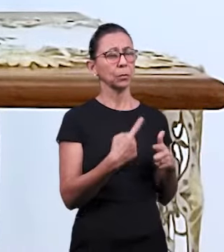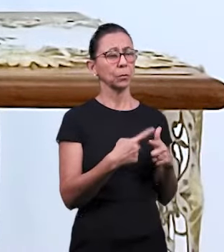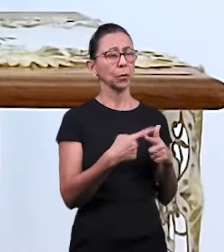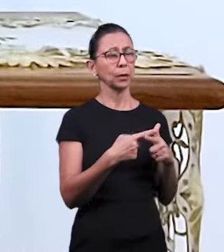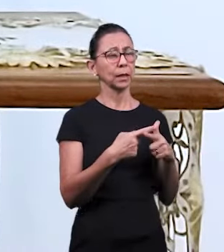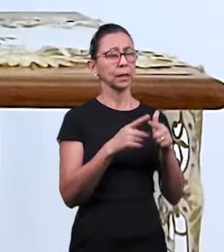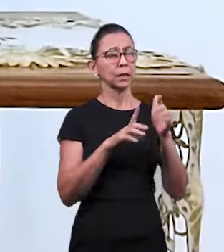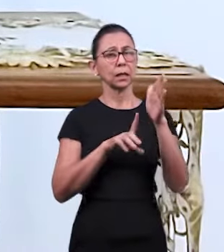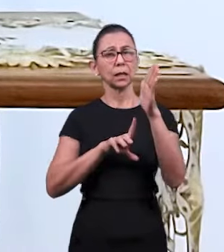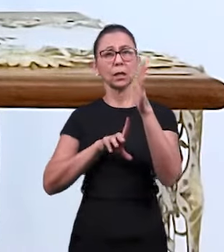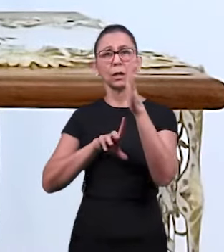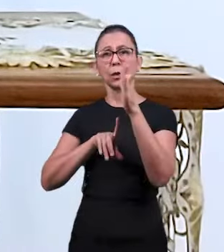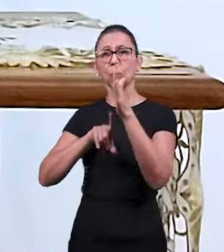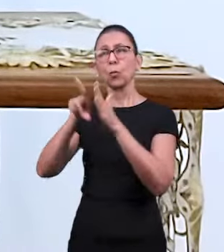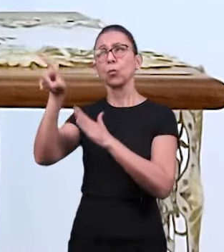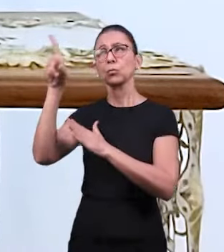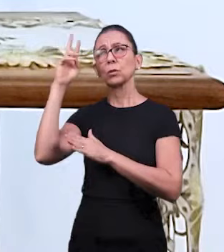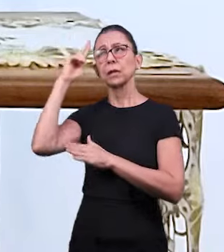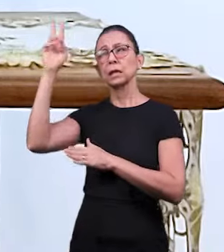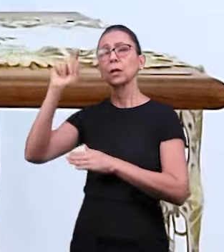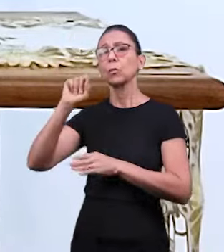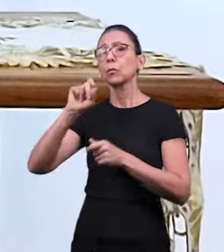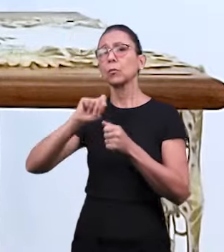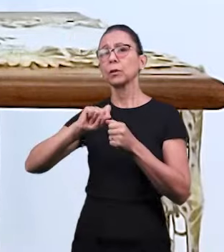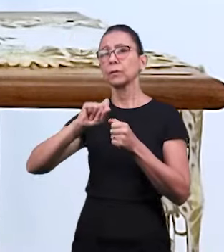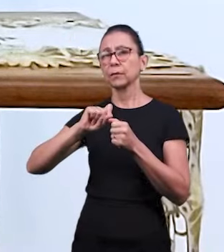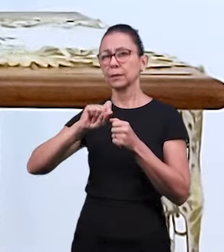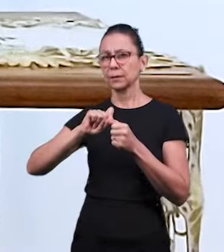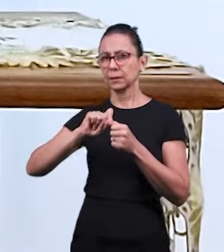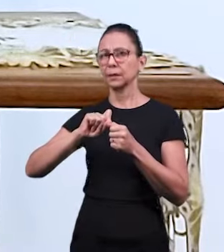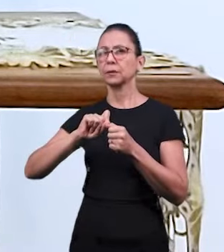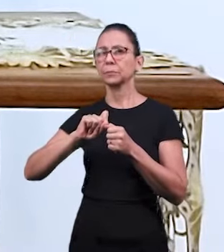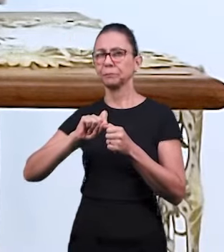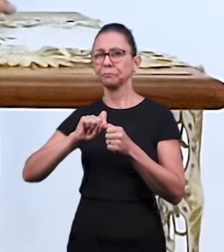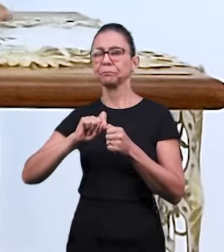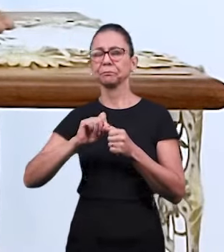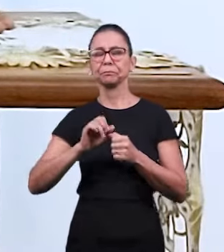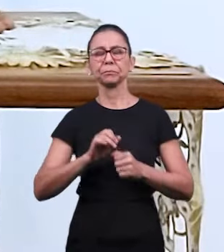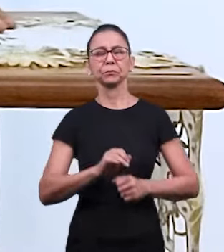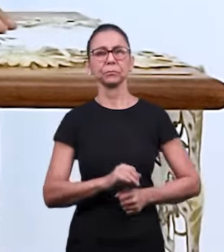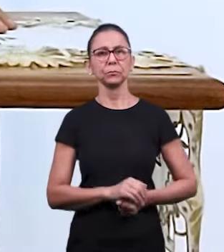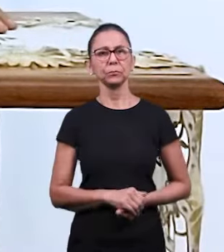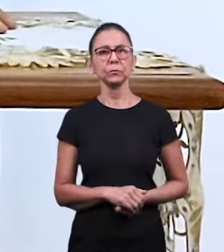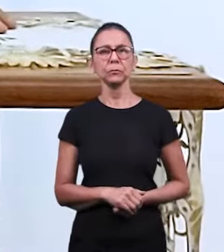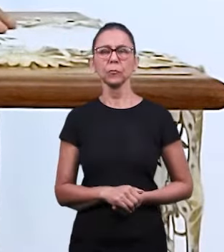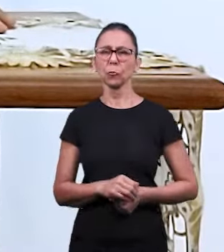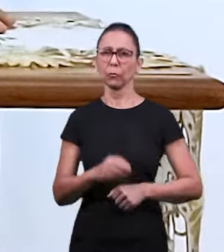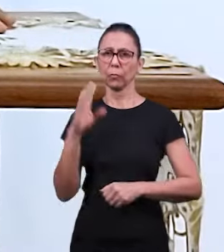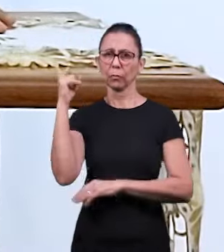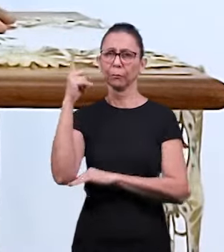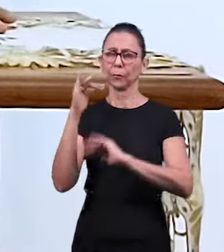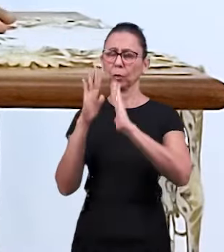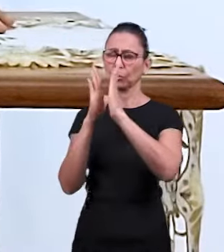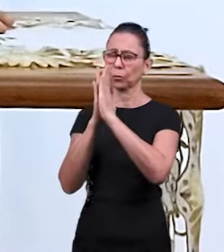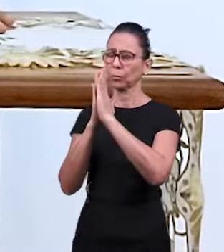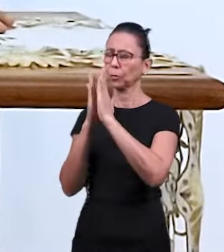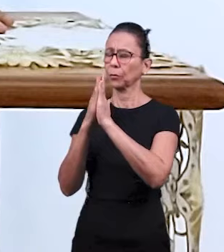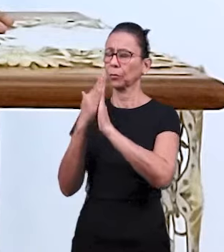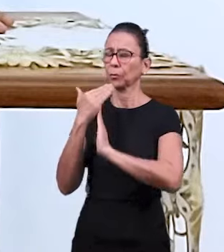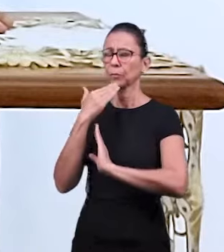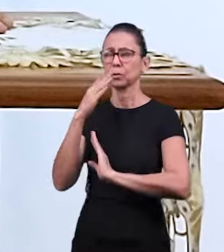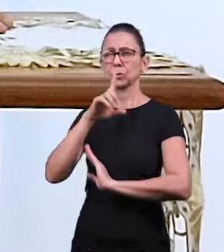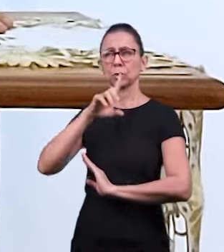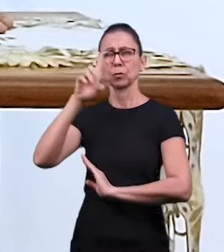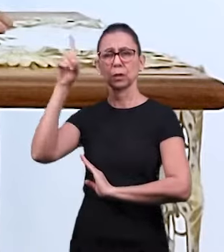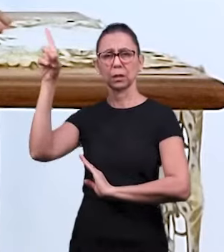Господа. То есть ресурсы, через которые мог бы услышать голос Божий. И он взмолился и